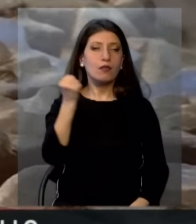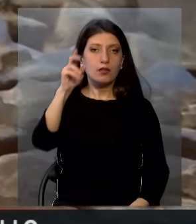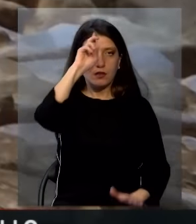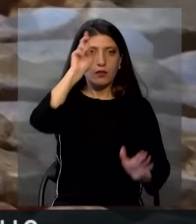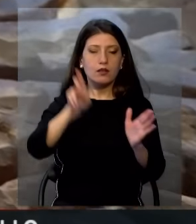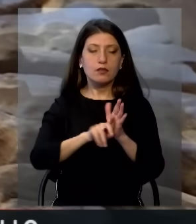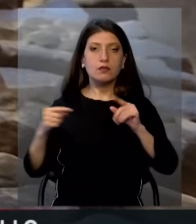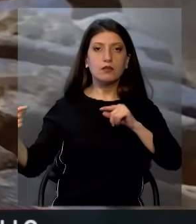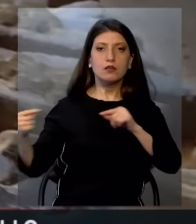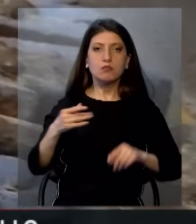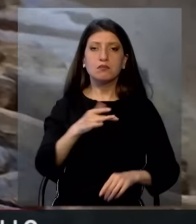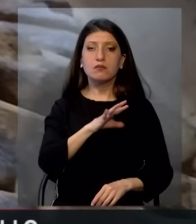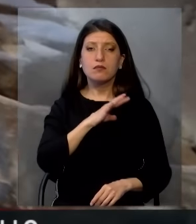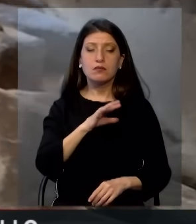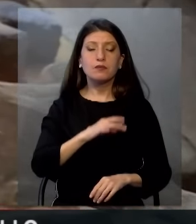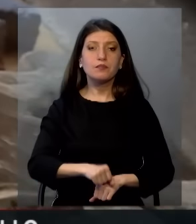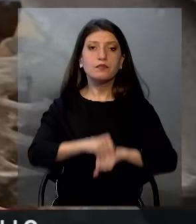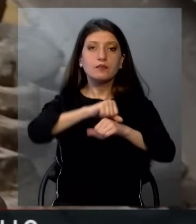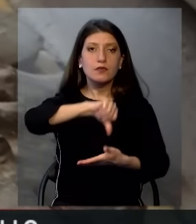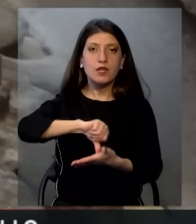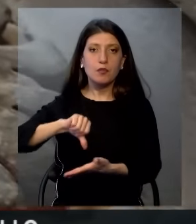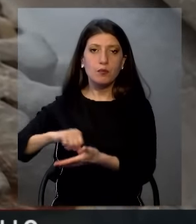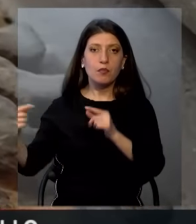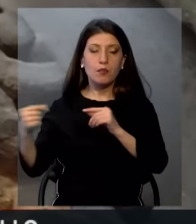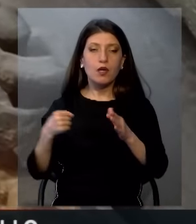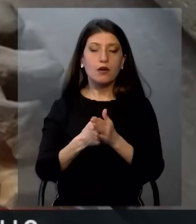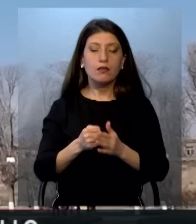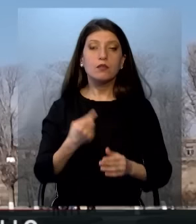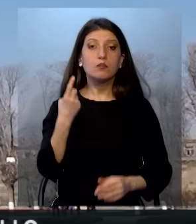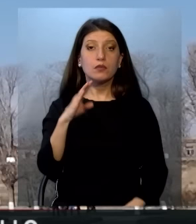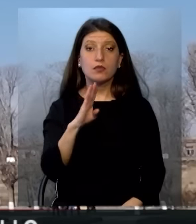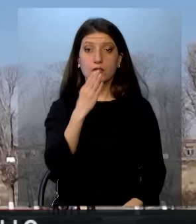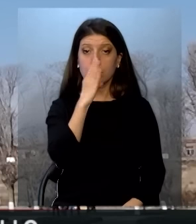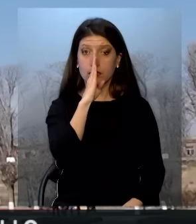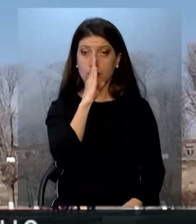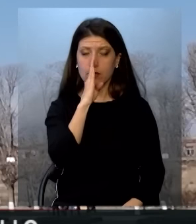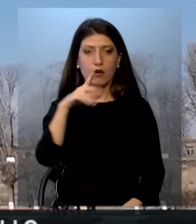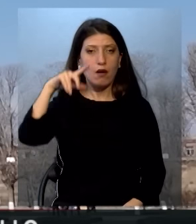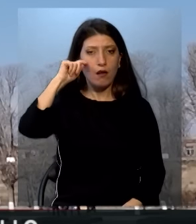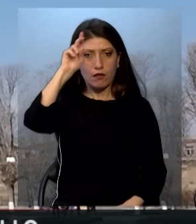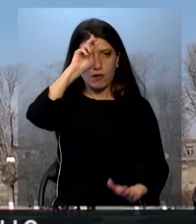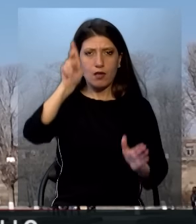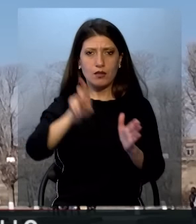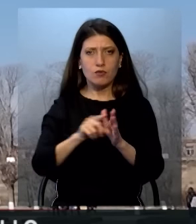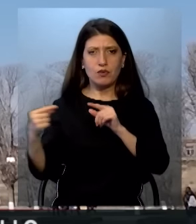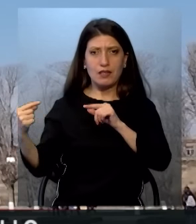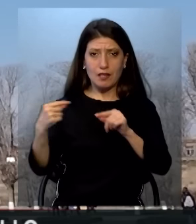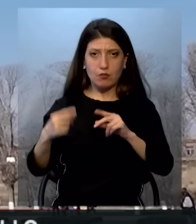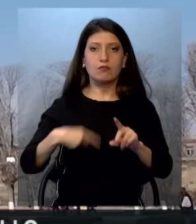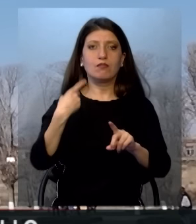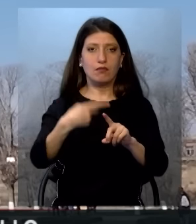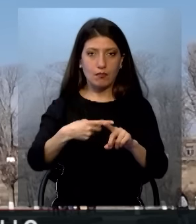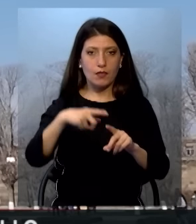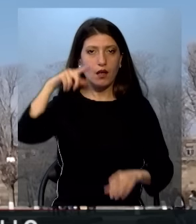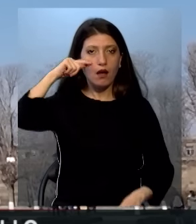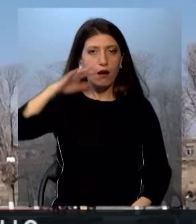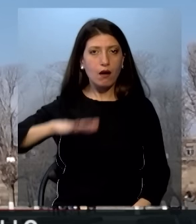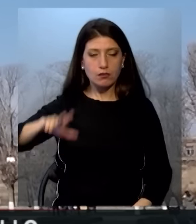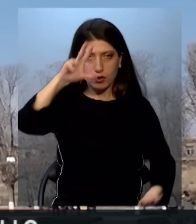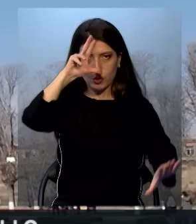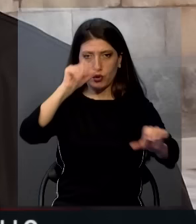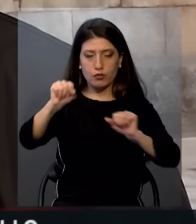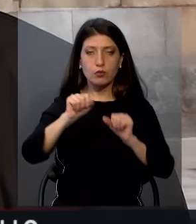հակաեկեղեցական հնարավոր ակցիաների դեմ պայքարողները, ավելացնում՝ մեկ թշնամին է դուրս գալիս հայ առաքելական եկեղեցու դեմ, մեկ Հայաստանի